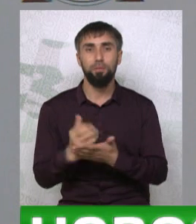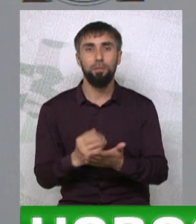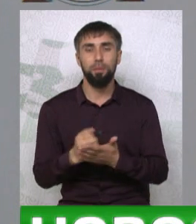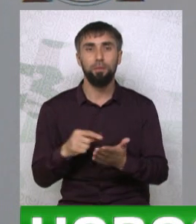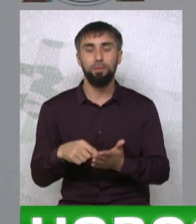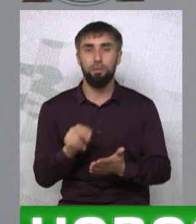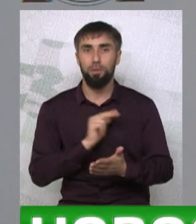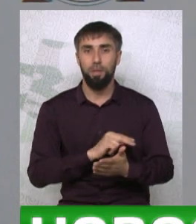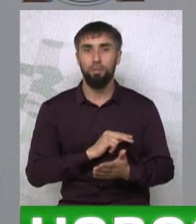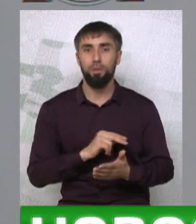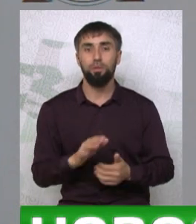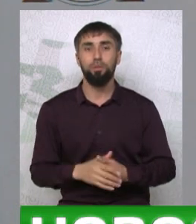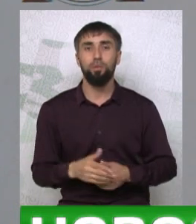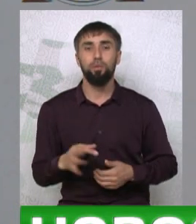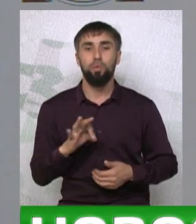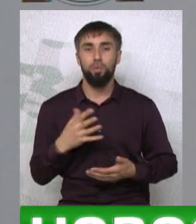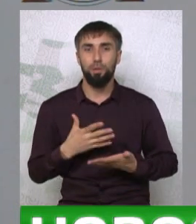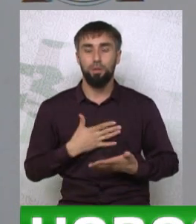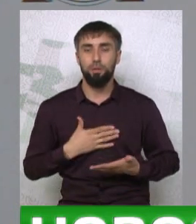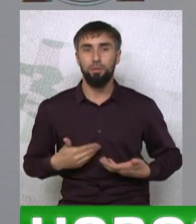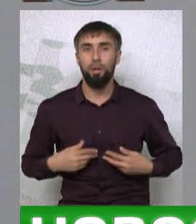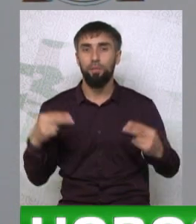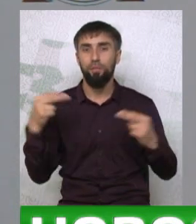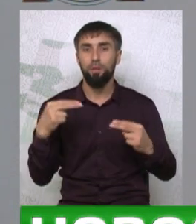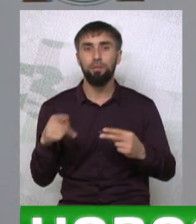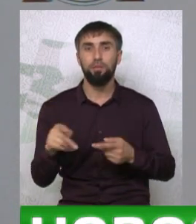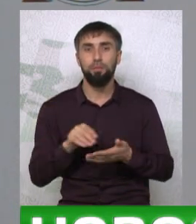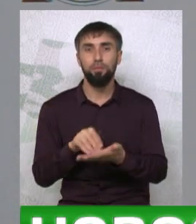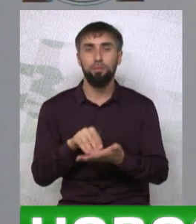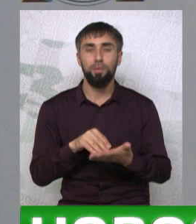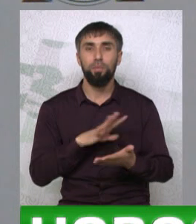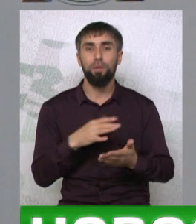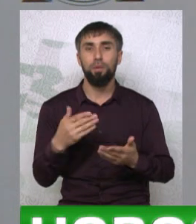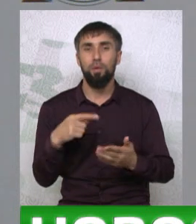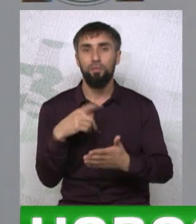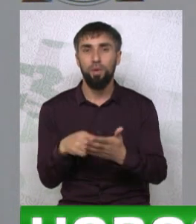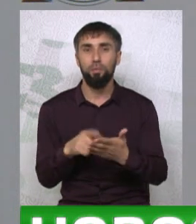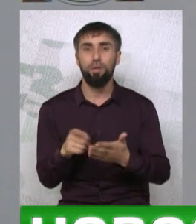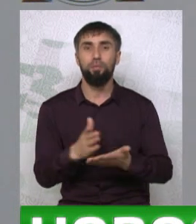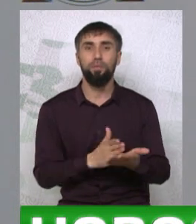работая с дожившими до наших дней очевидцами, современниками тех событий, с ветеранами,